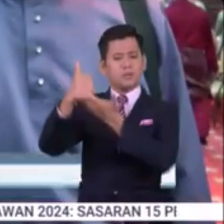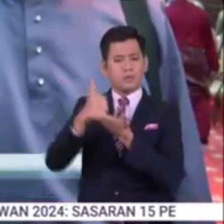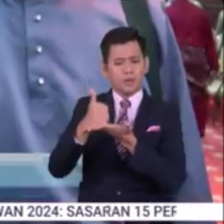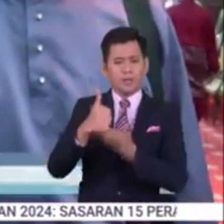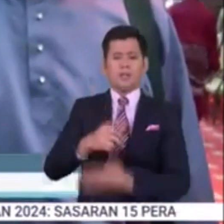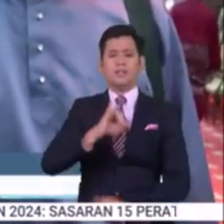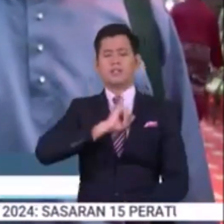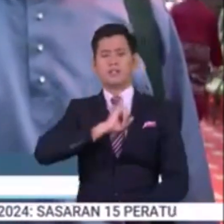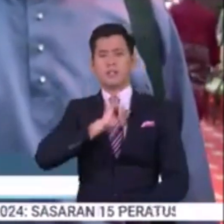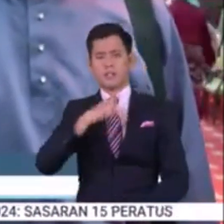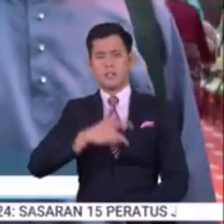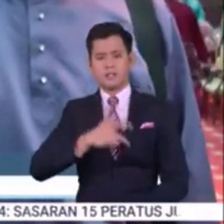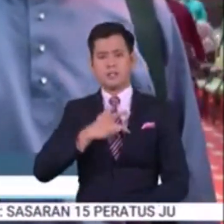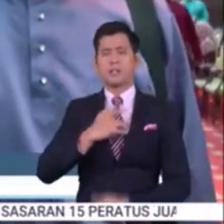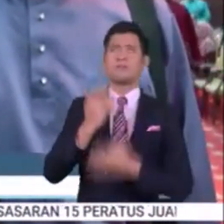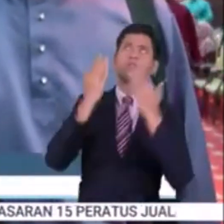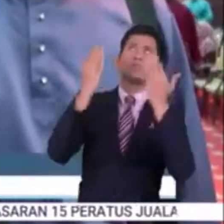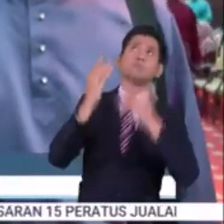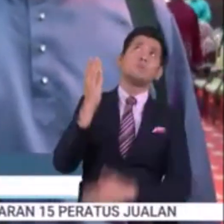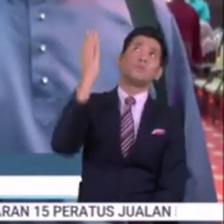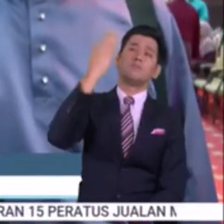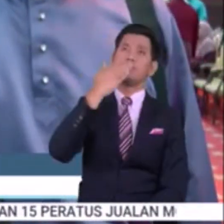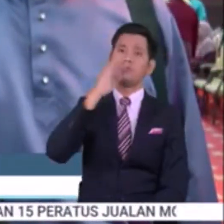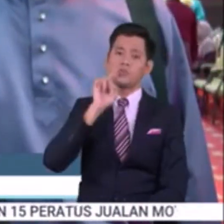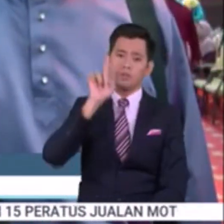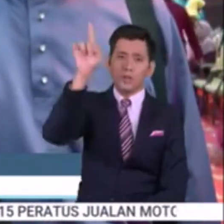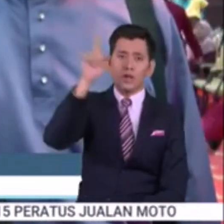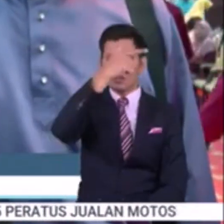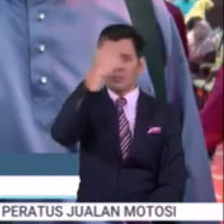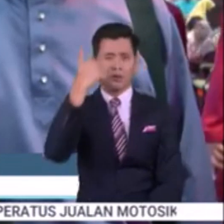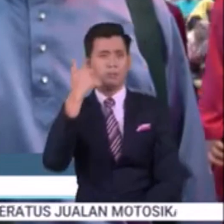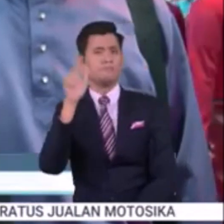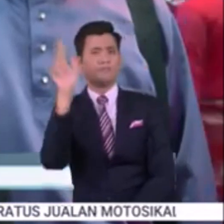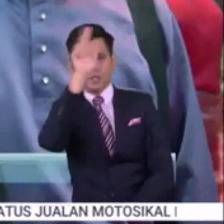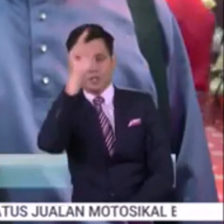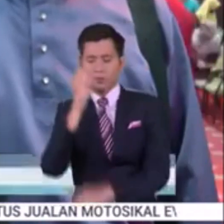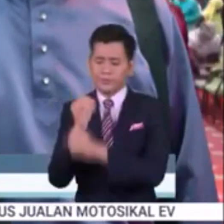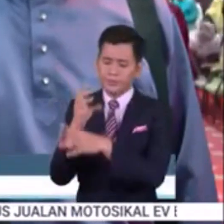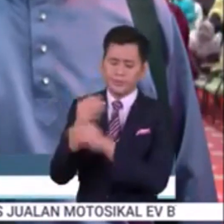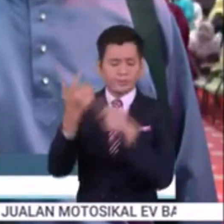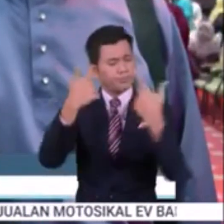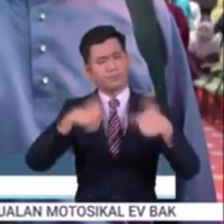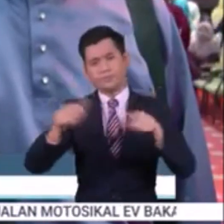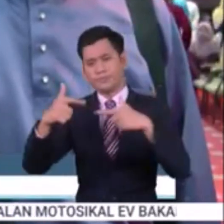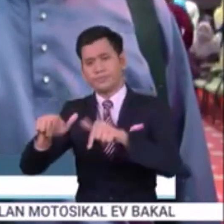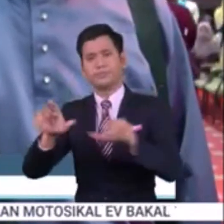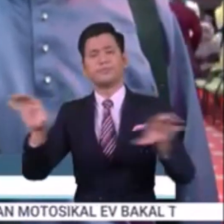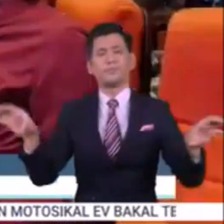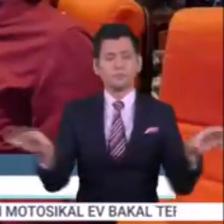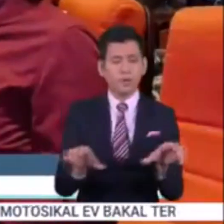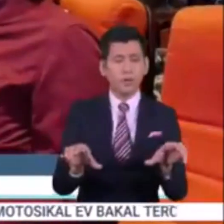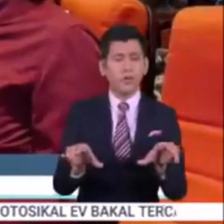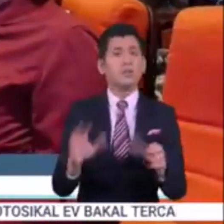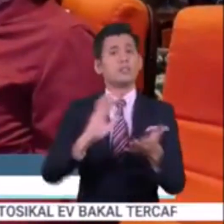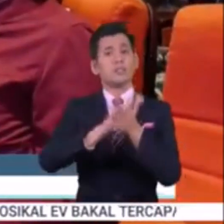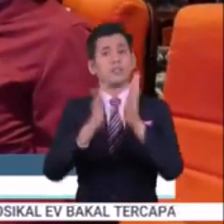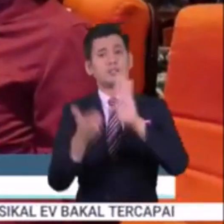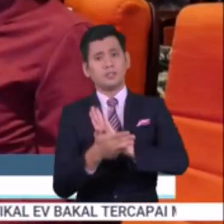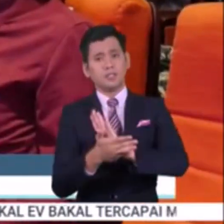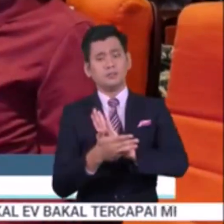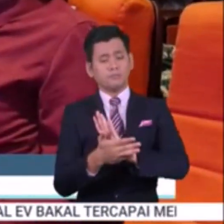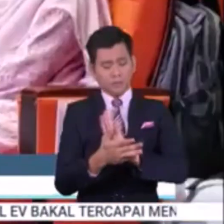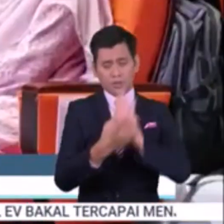bersyukur, sangat-sangat terbaik, bermakna kerajaan sangat optimis terhadap apa yang dilaksanakan, bermaksud kerajaan